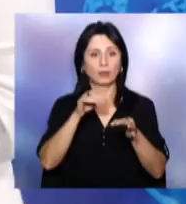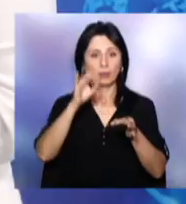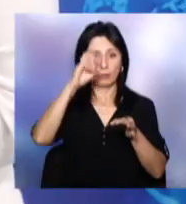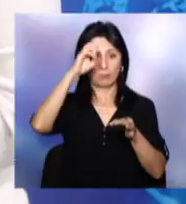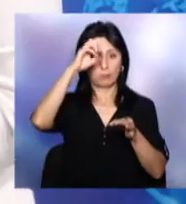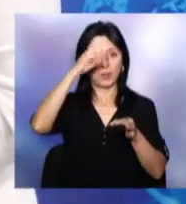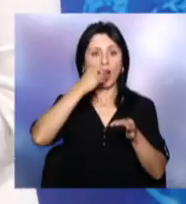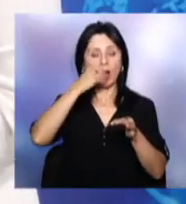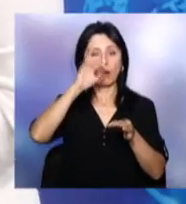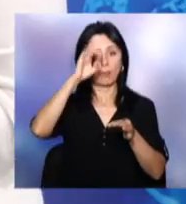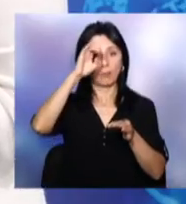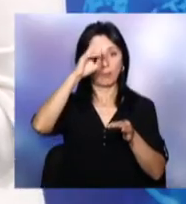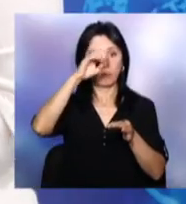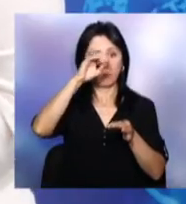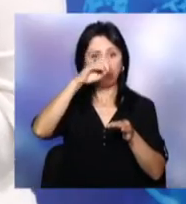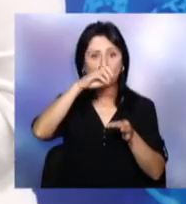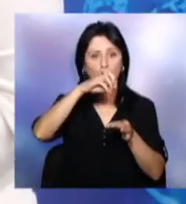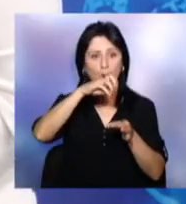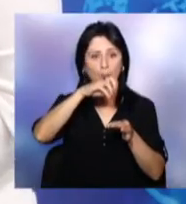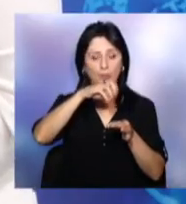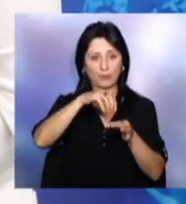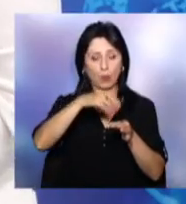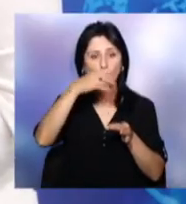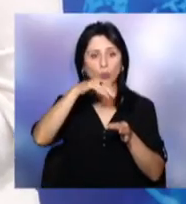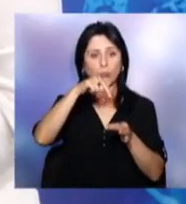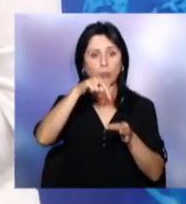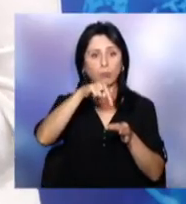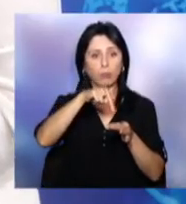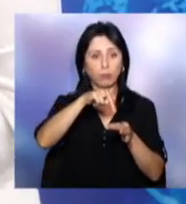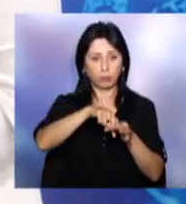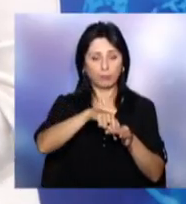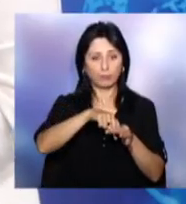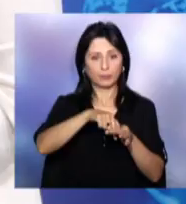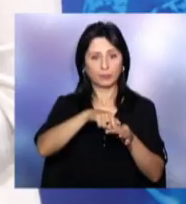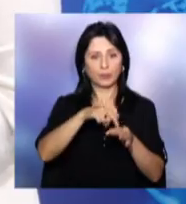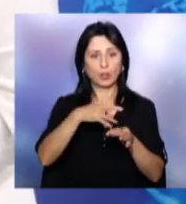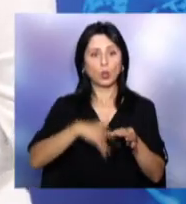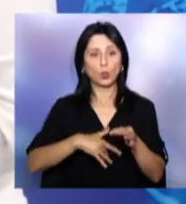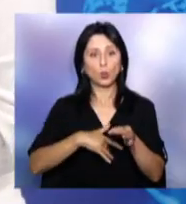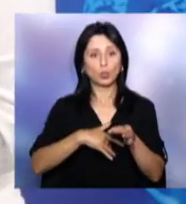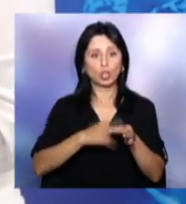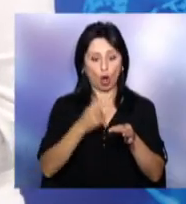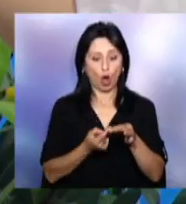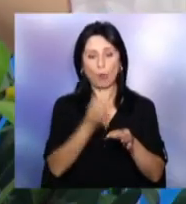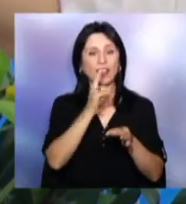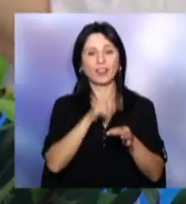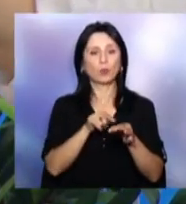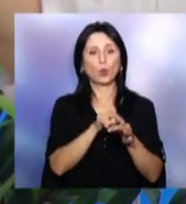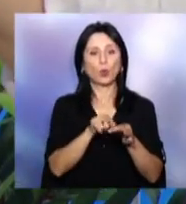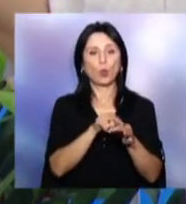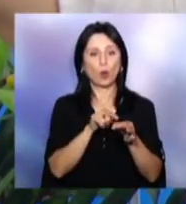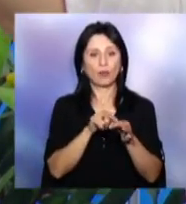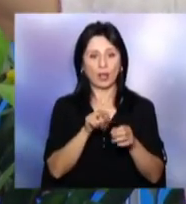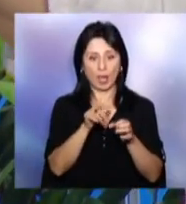არეგულირებს საკვების გადადინება საყლაპავში, რო გადადინდება საკვები და ჩაედინება კუჭი, რომ უკან არ ამოფრონდეს. თუ